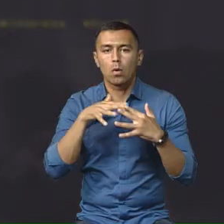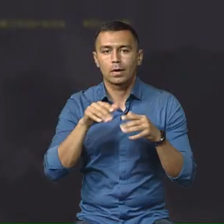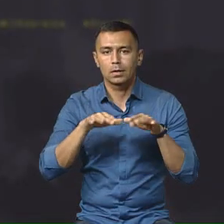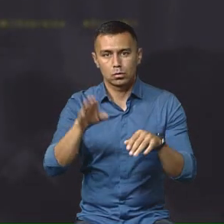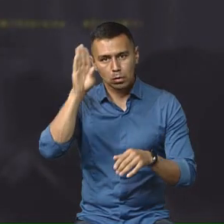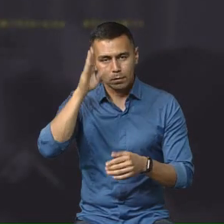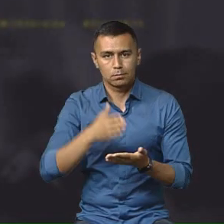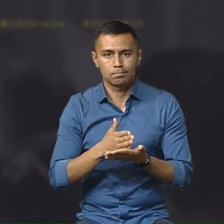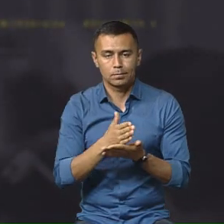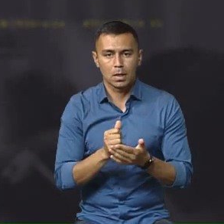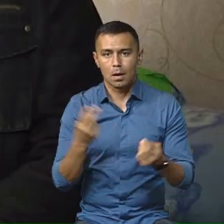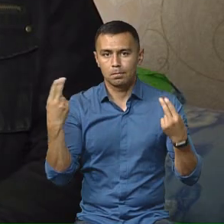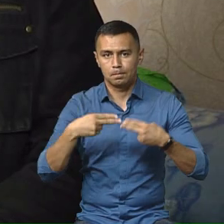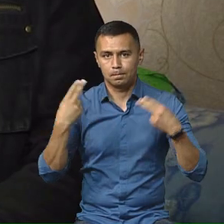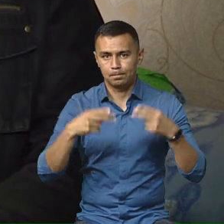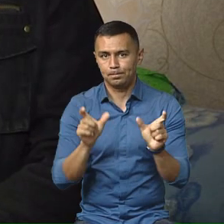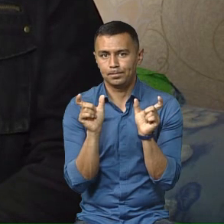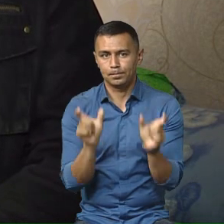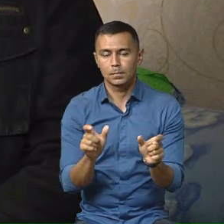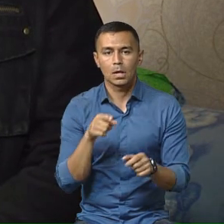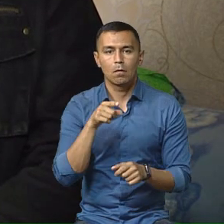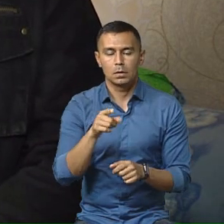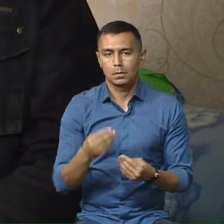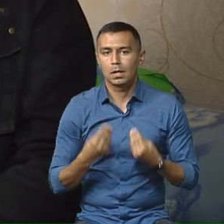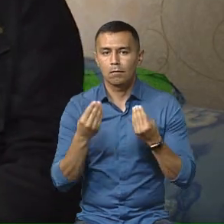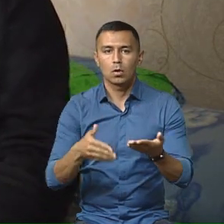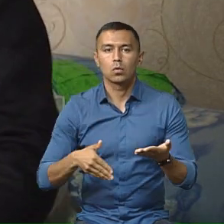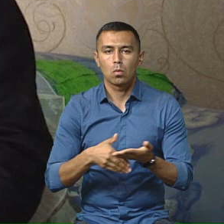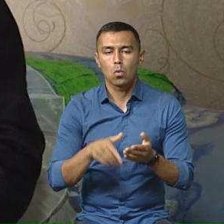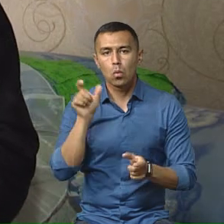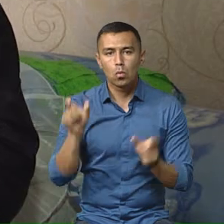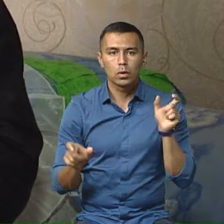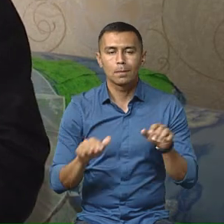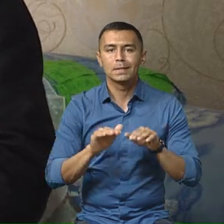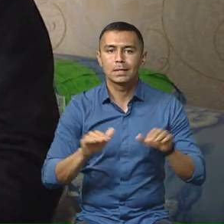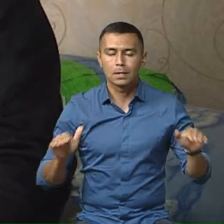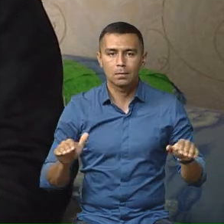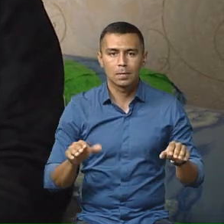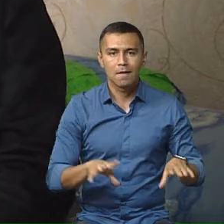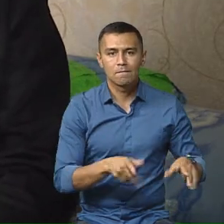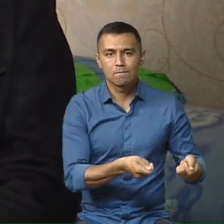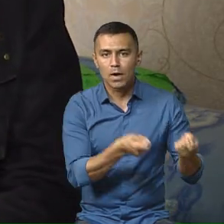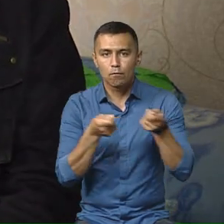чоловіки несли службу на блокпості. Вони, значить, оказували допомогу людям, дітям, вивозили,